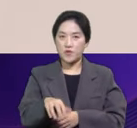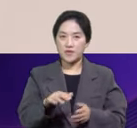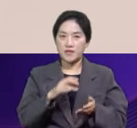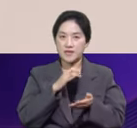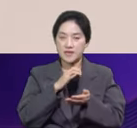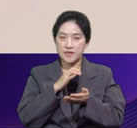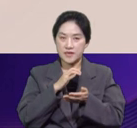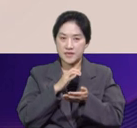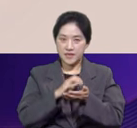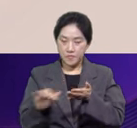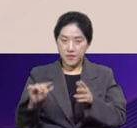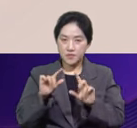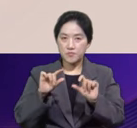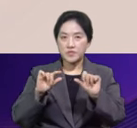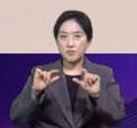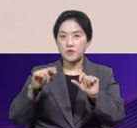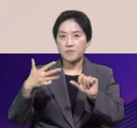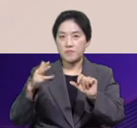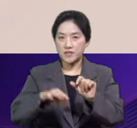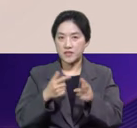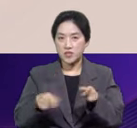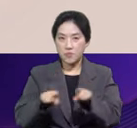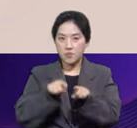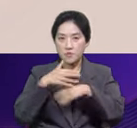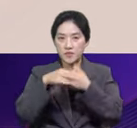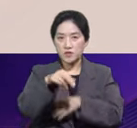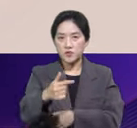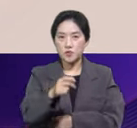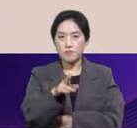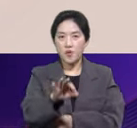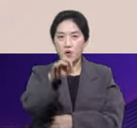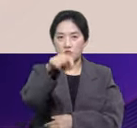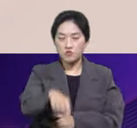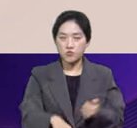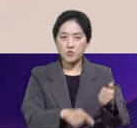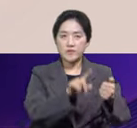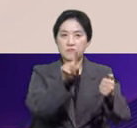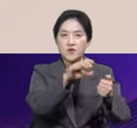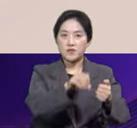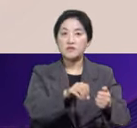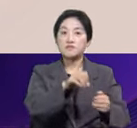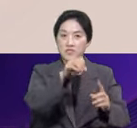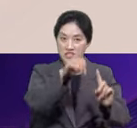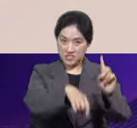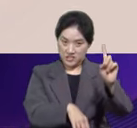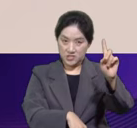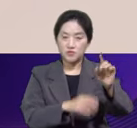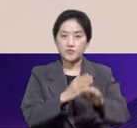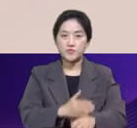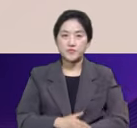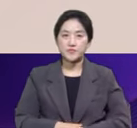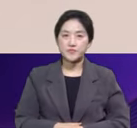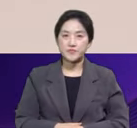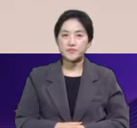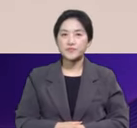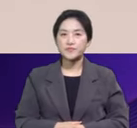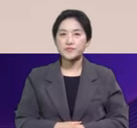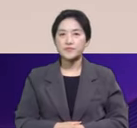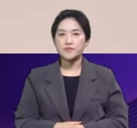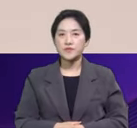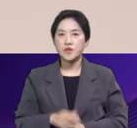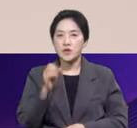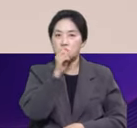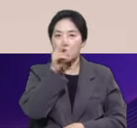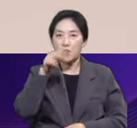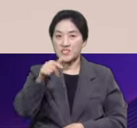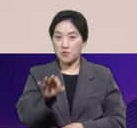개표 15.8% 진행됐습니다. 더불어민주당 손명수 후보 50.1% 득표하며 선두를 달리고 있습니다.